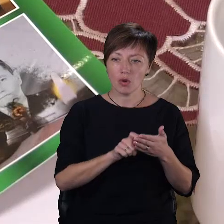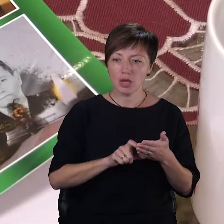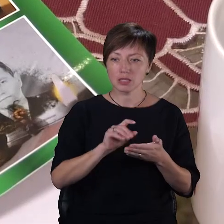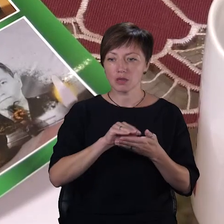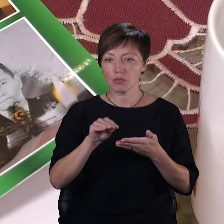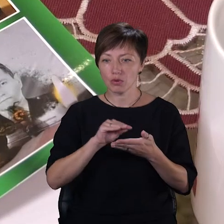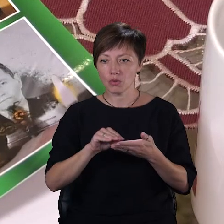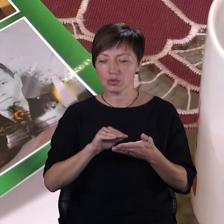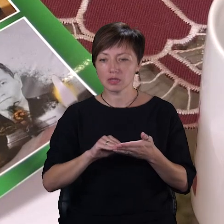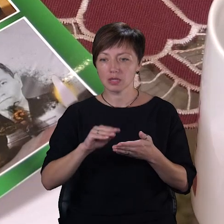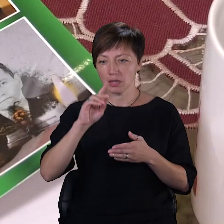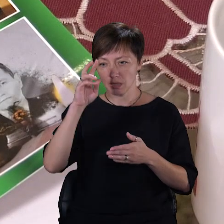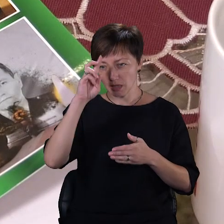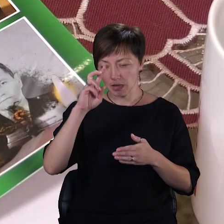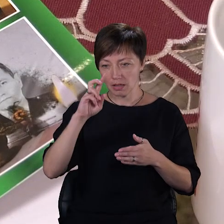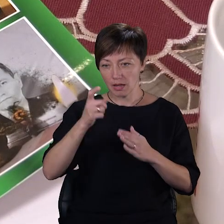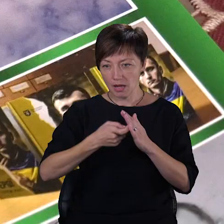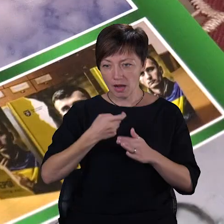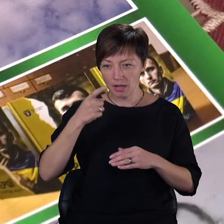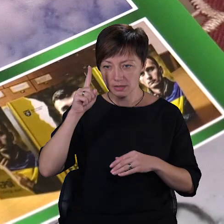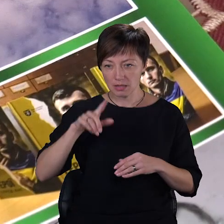проза, краєзнавство,